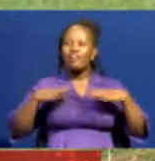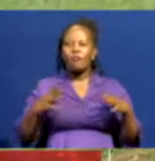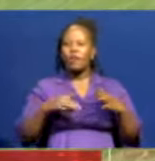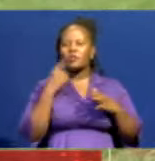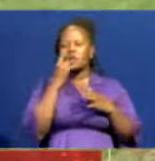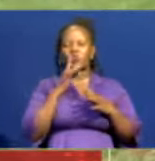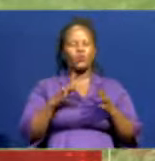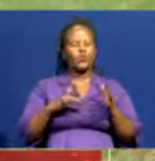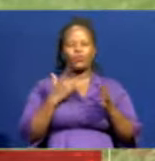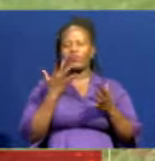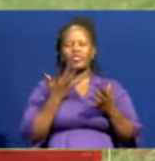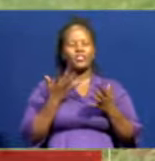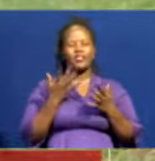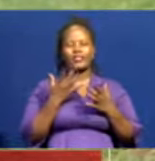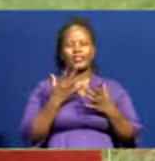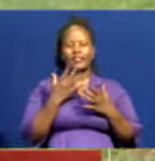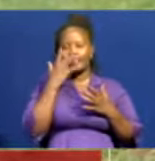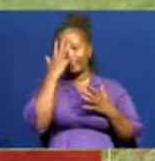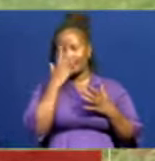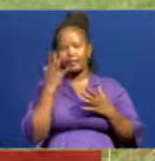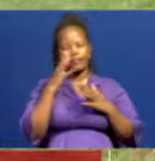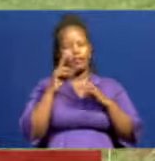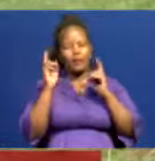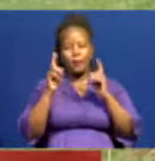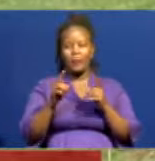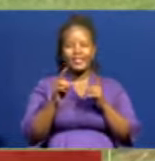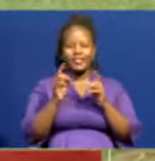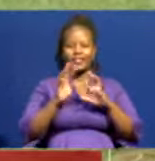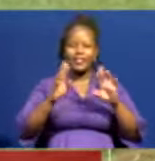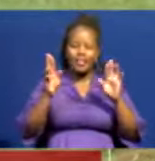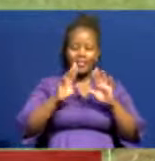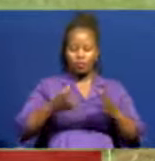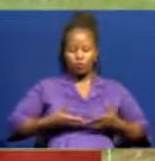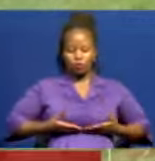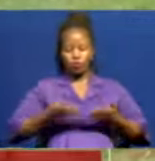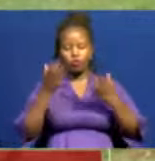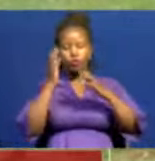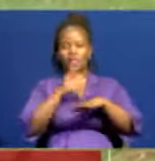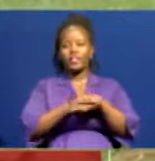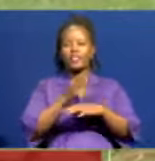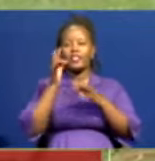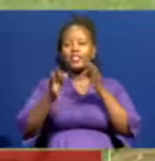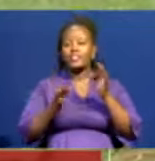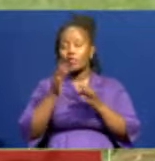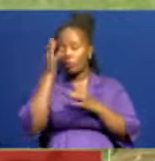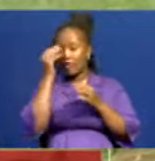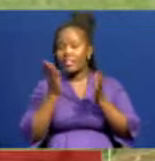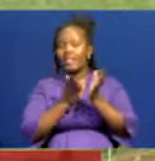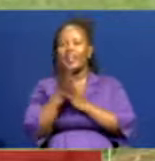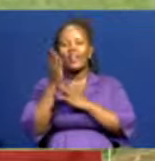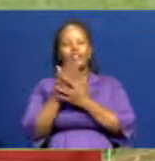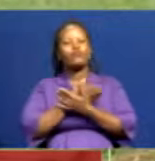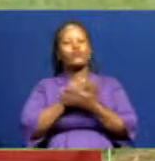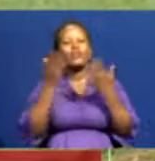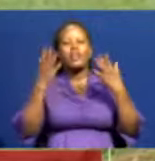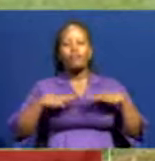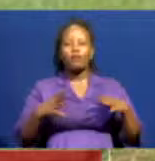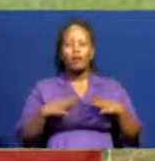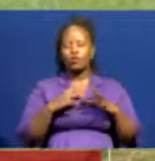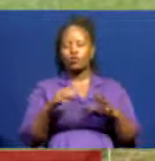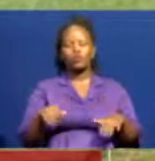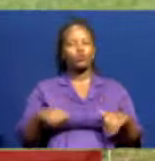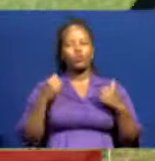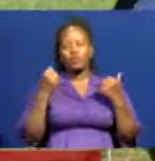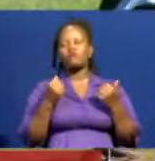amefinyiliwa ajitokeze na tuweze kumsaidia ili apate haki yake, kwa sababu ni laiti ya kila mtu kukaa na maisha